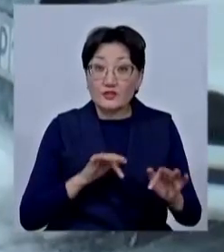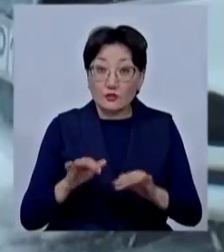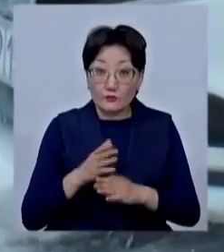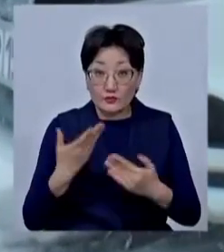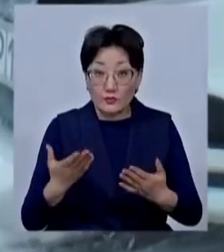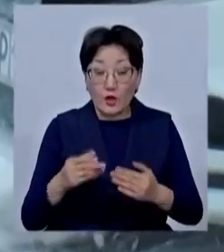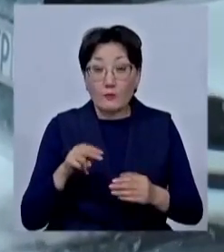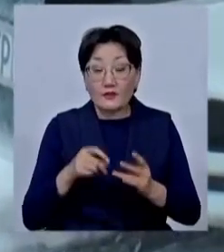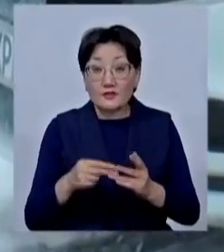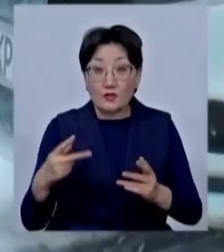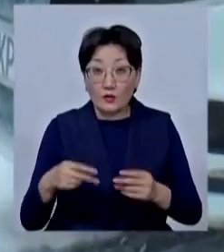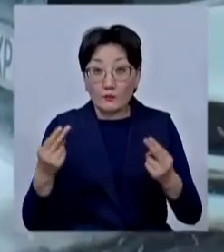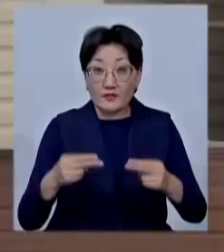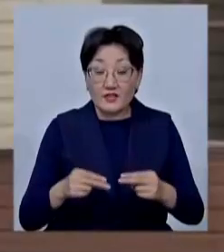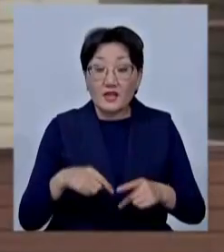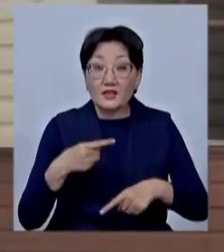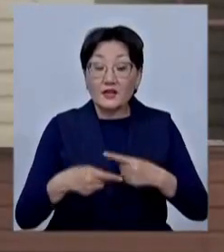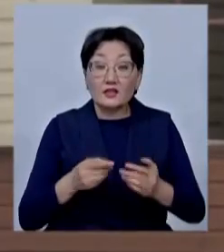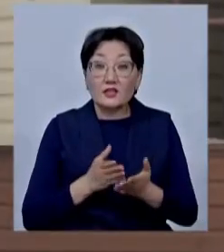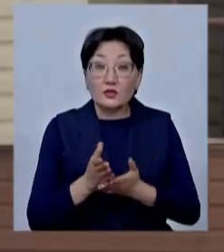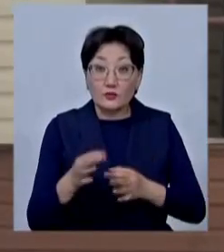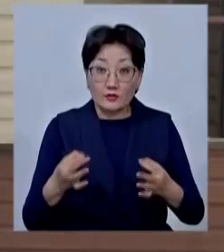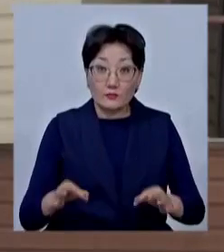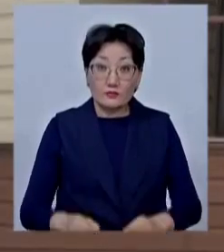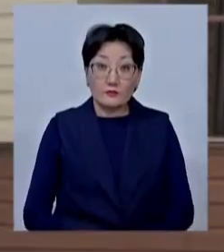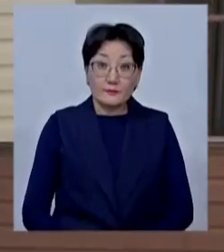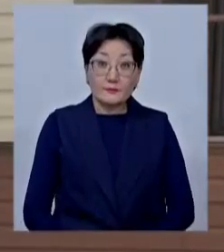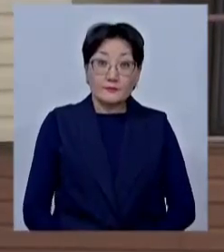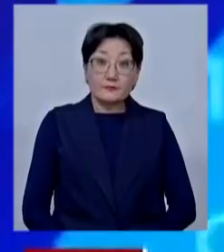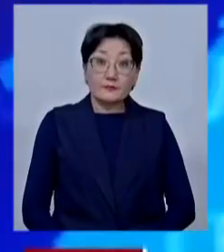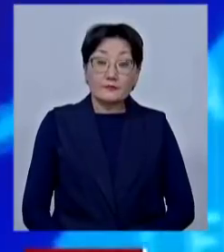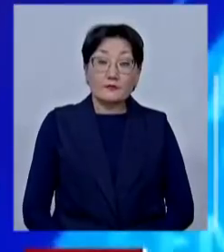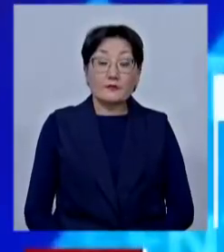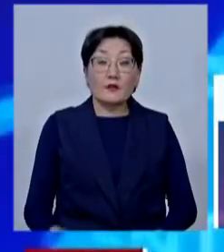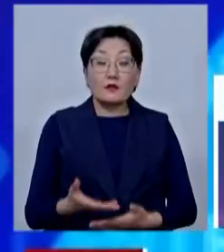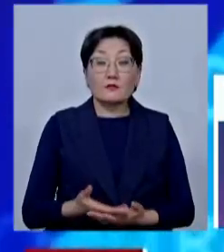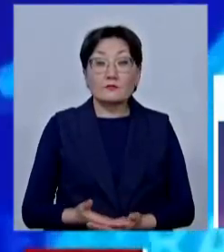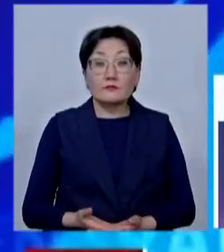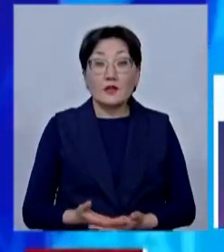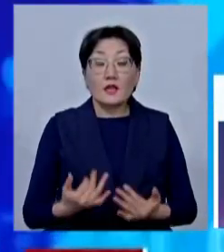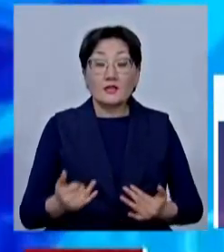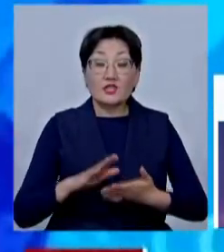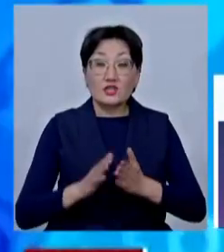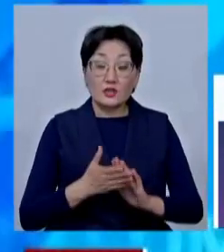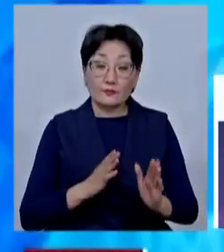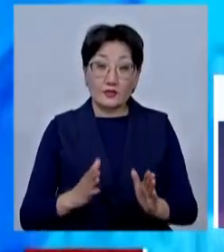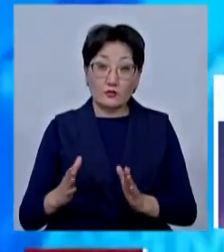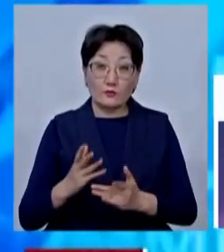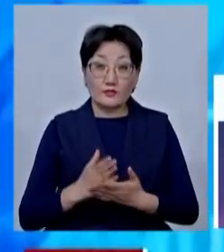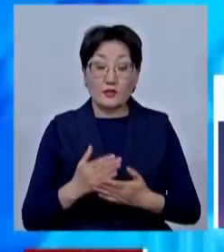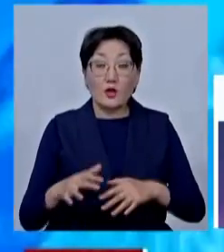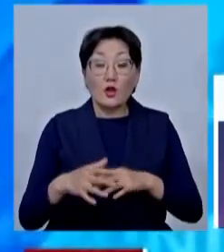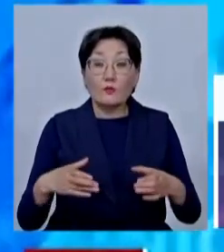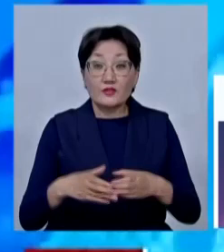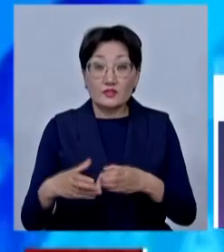Облысқа ПТР-тест анықтамасы арқылы ғана кіруге болады. Мы видим, что қазір жағдай тұрақталып келеді.